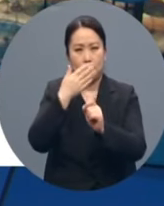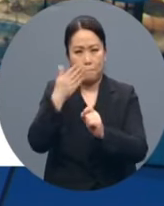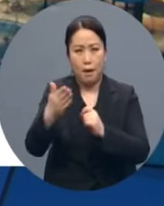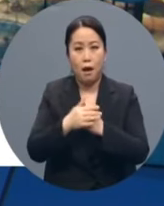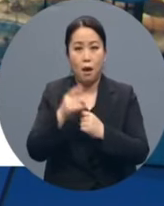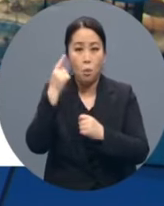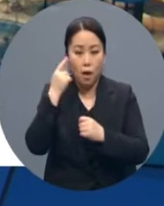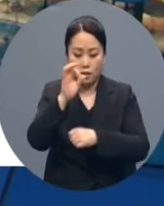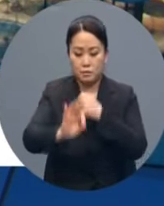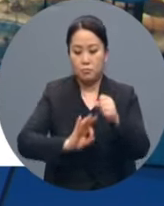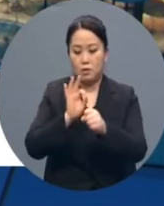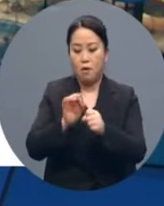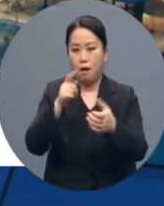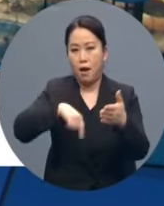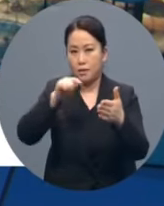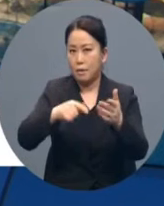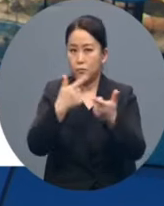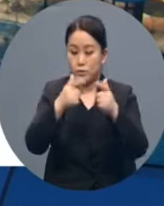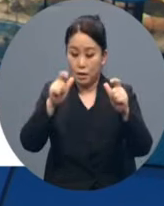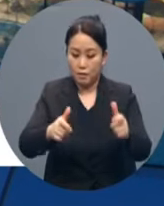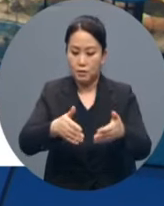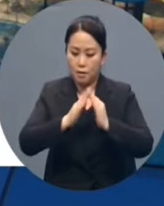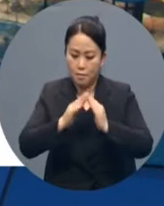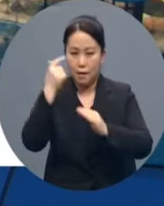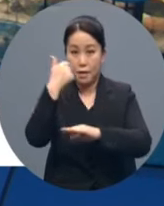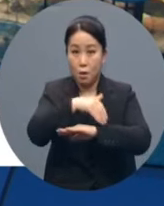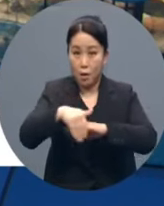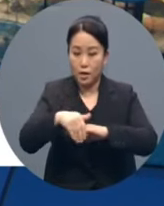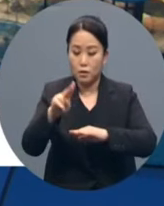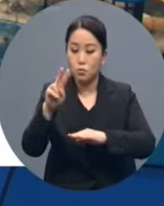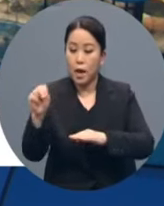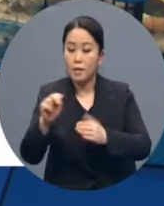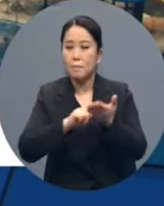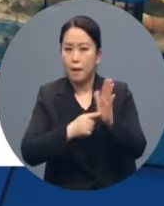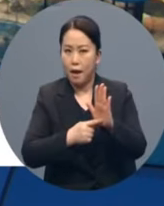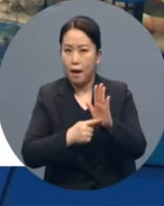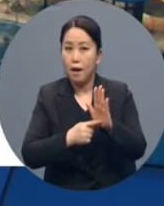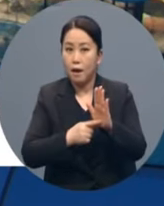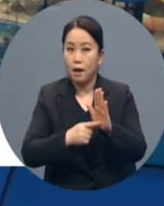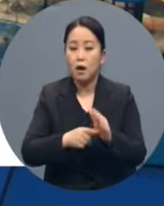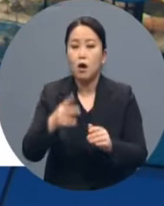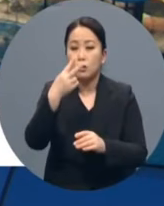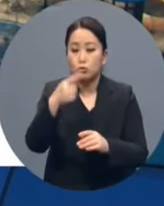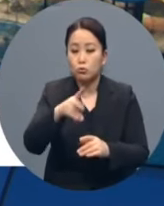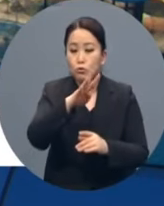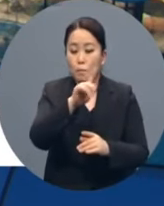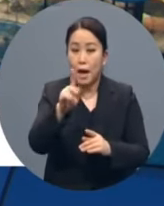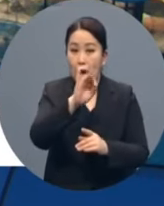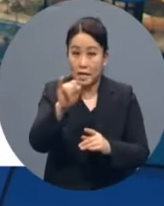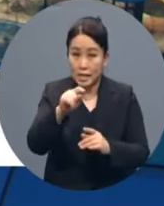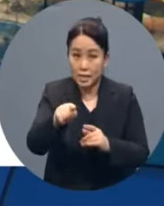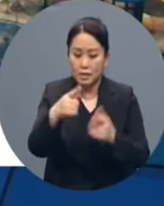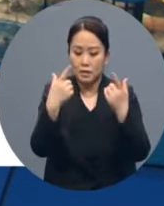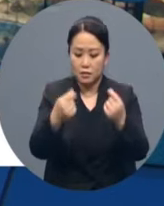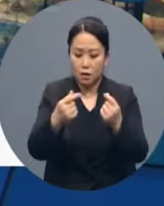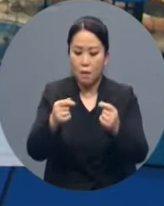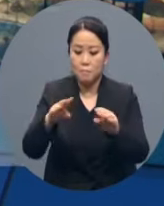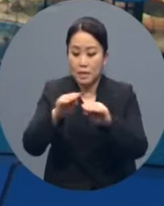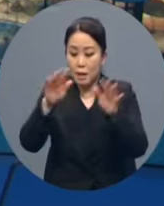건립한다는 계획이 유엔에서 발표됐습니다. 두바이 팜 주메이라처럼 매립이 아니라 구조물로 바다에 띄우는